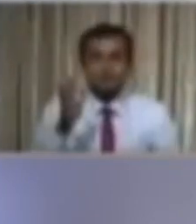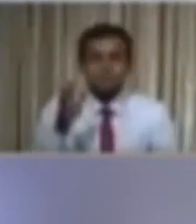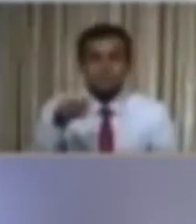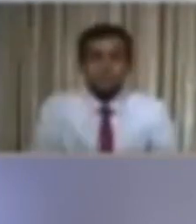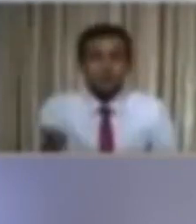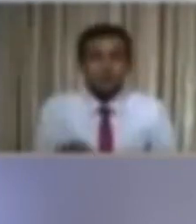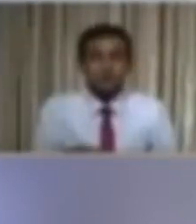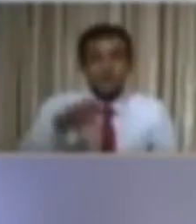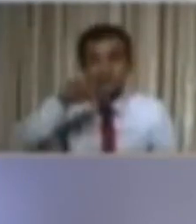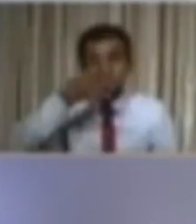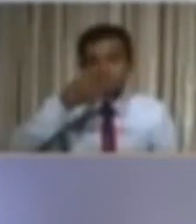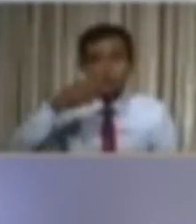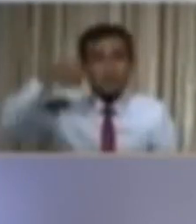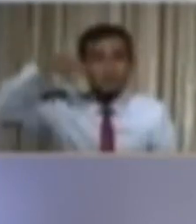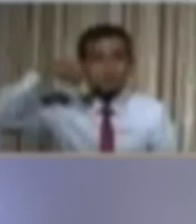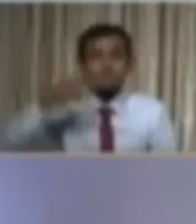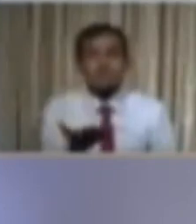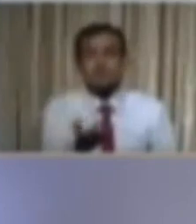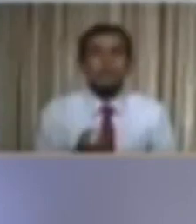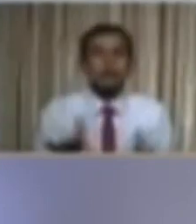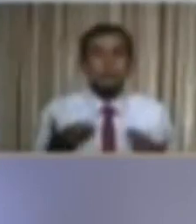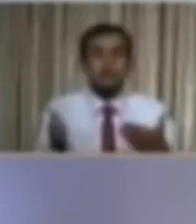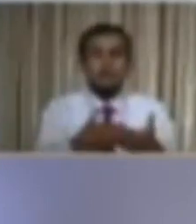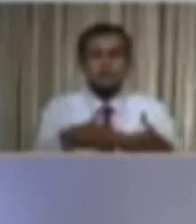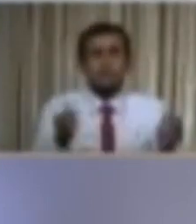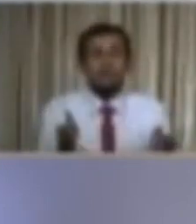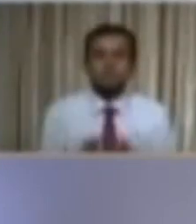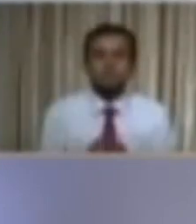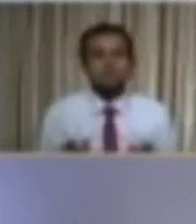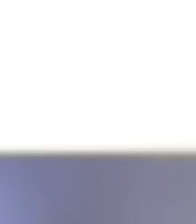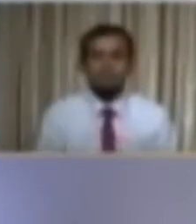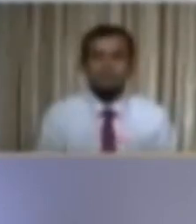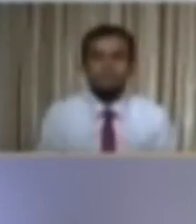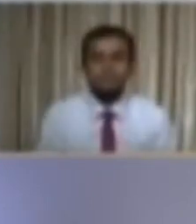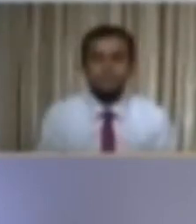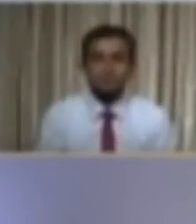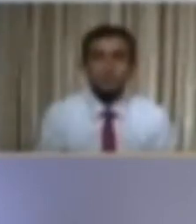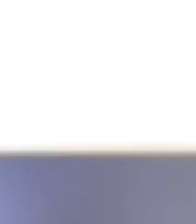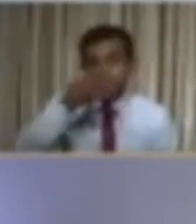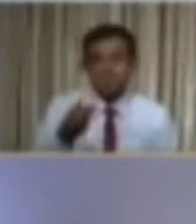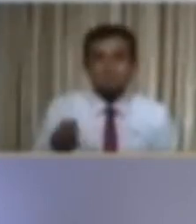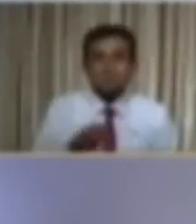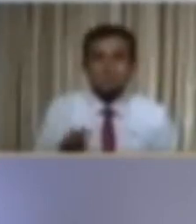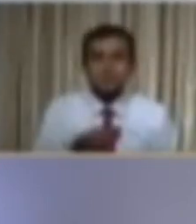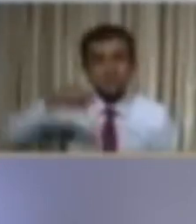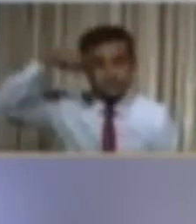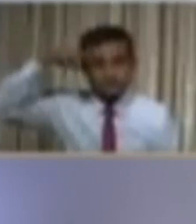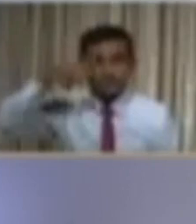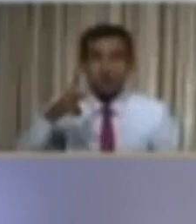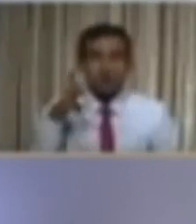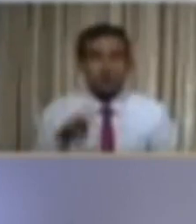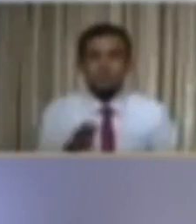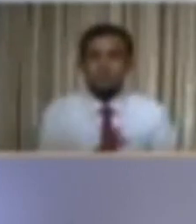දිනවල දැවි තෙල් වලට විදුලි බල බණ්ඩල ඉල්ලුමක් නැහැ අපේ ටැංකිය වල මේ විනිට පිරිලා දැවි තෙල් තියෙනවා ඒ නිසා ඉන්ධන හිගයක් නිසා විදුලි බල කැපීමක් සිදු